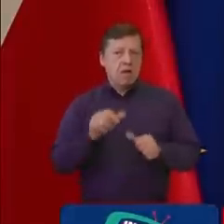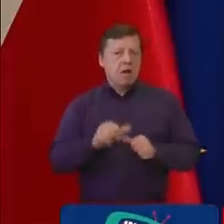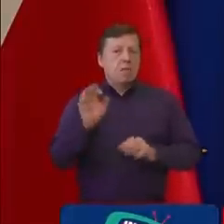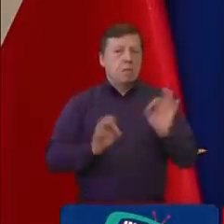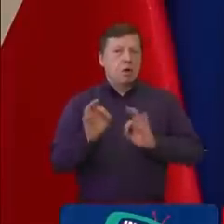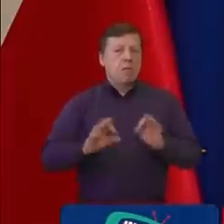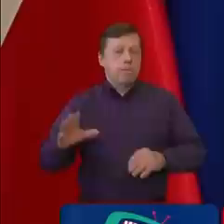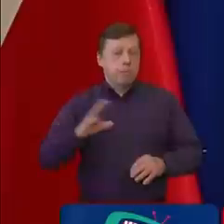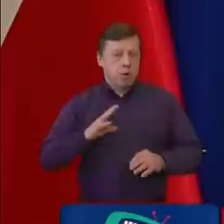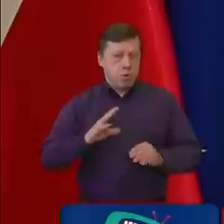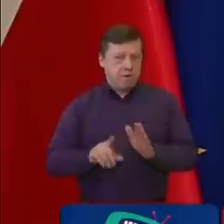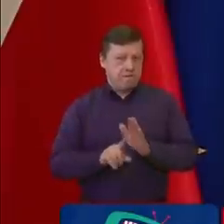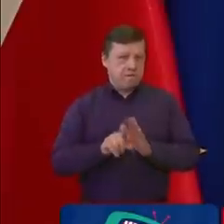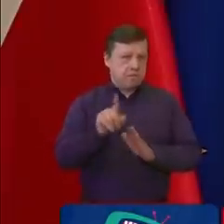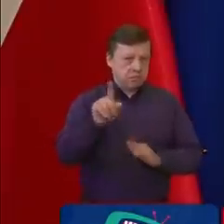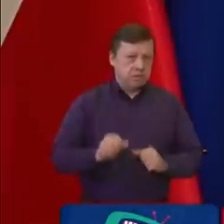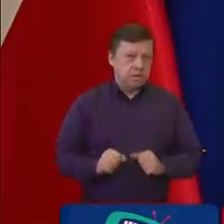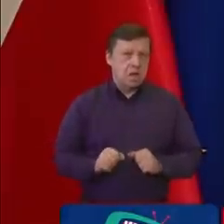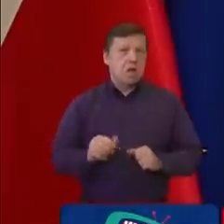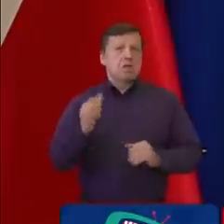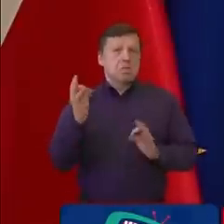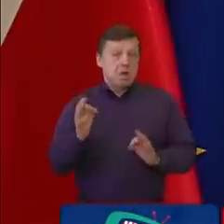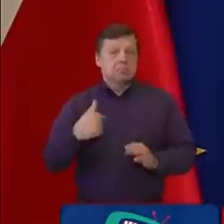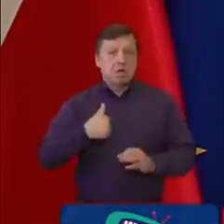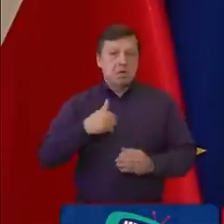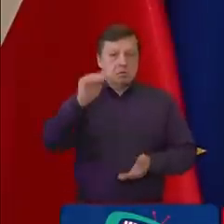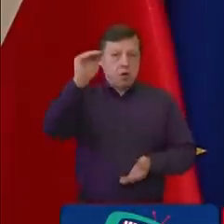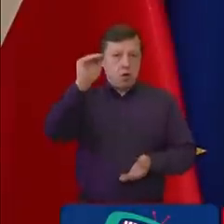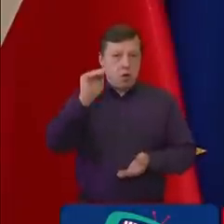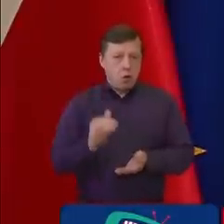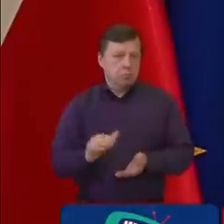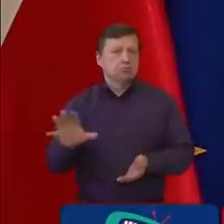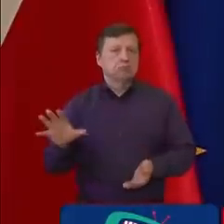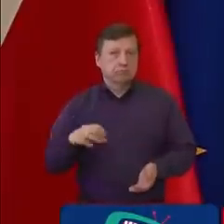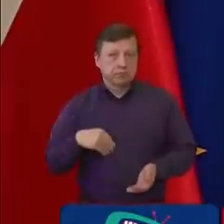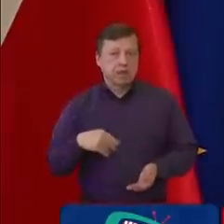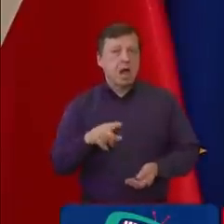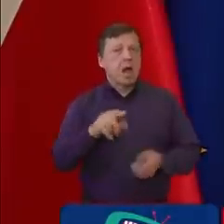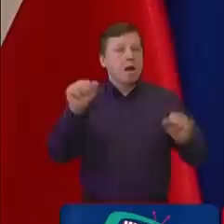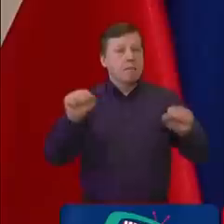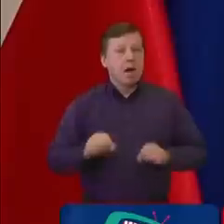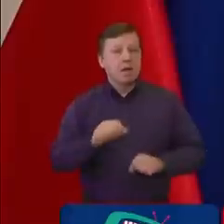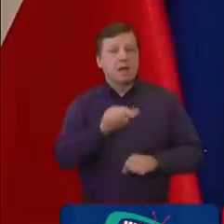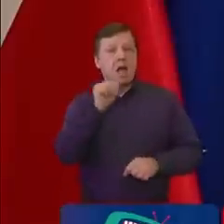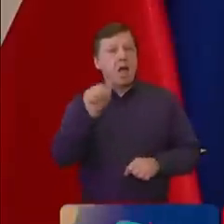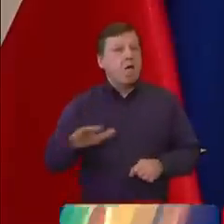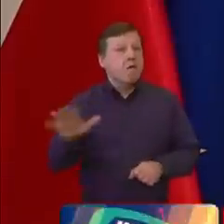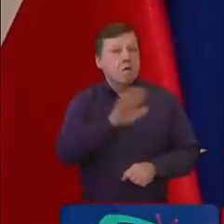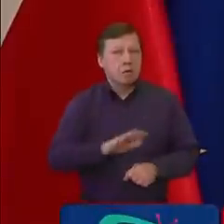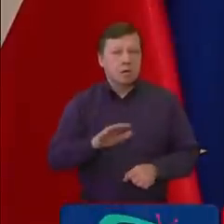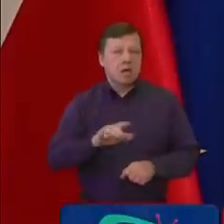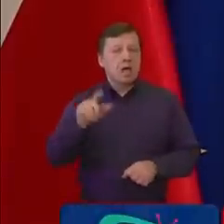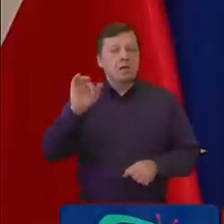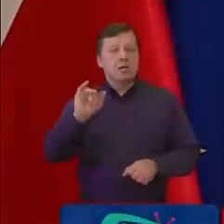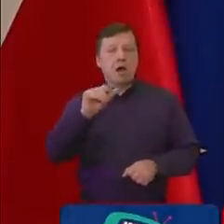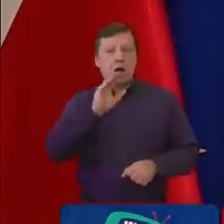wysokim poziomie i mogliśmy je obniżyć. Tego banki centralne europejski i amerykański nie